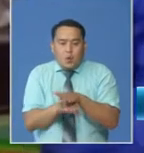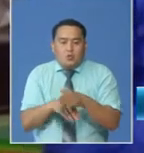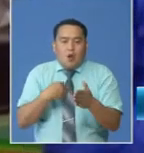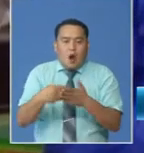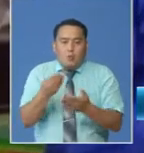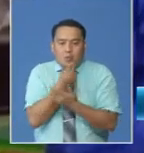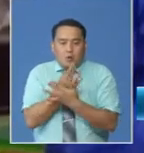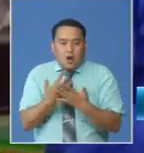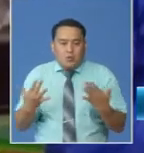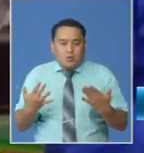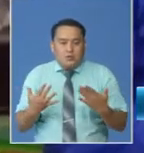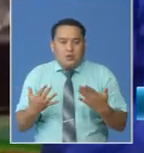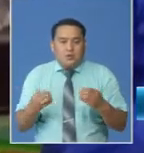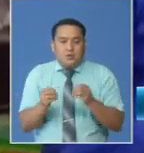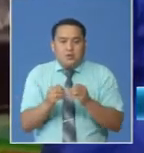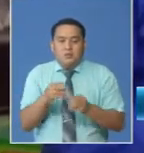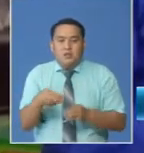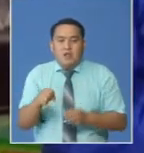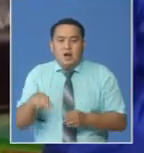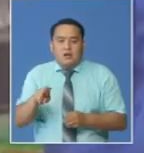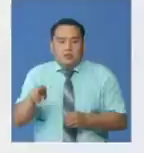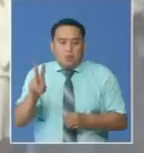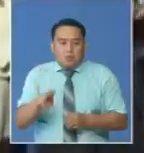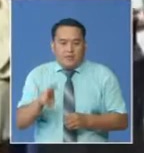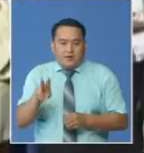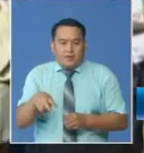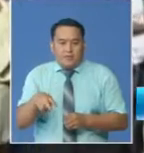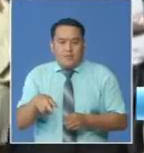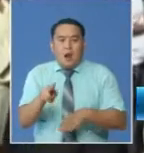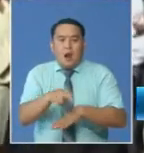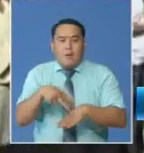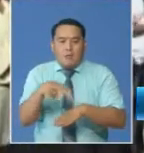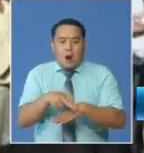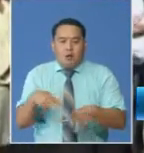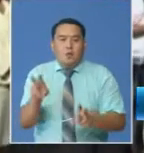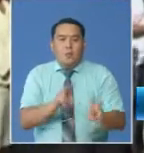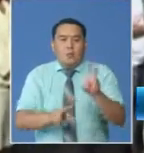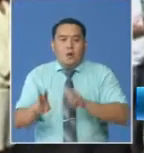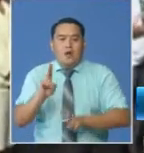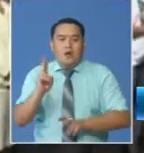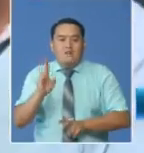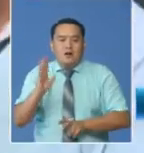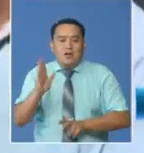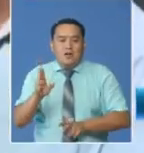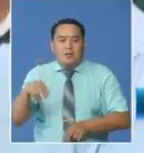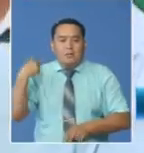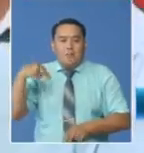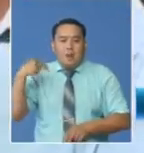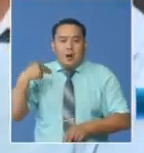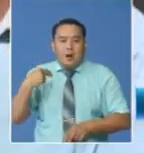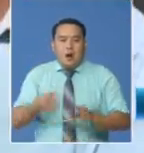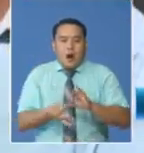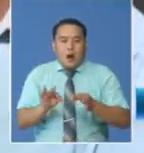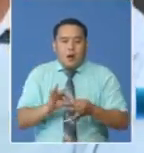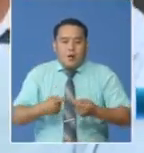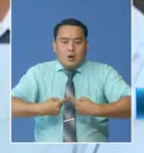закуплено продовольствие на десятки миллионов долларов. Полиция провела обыски в квартире президента Бразильского олимпийского